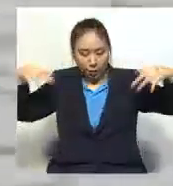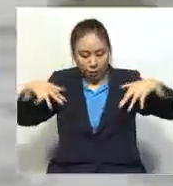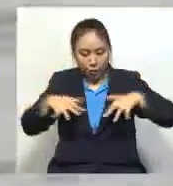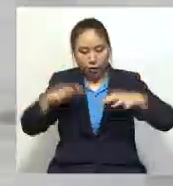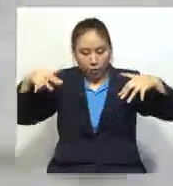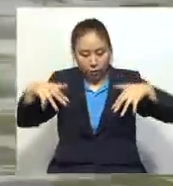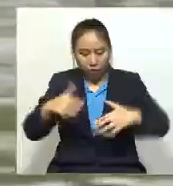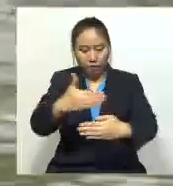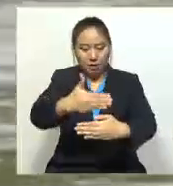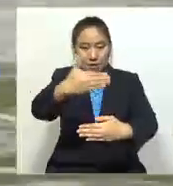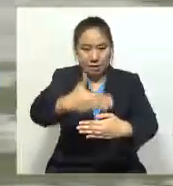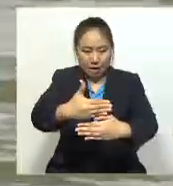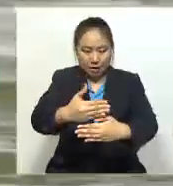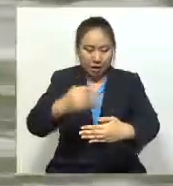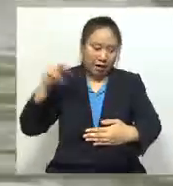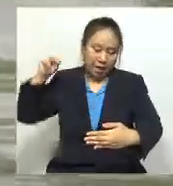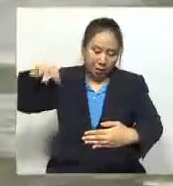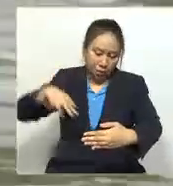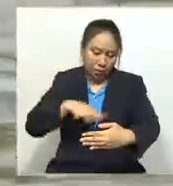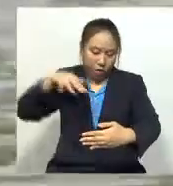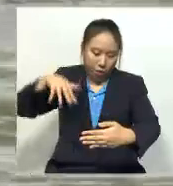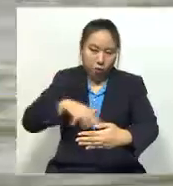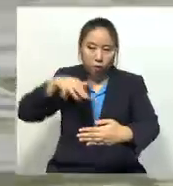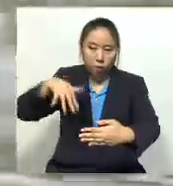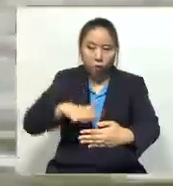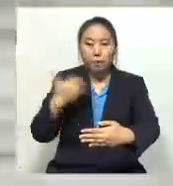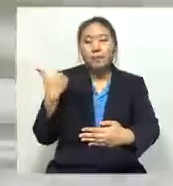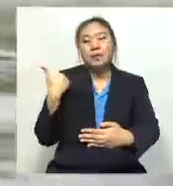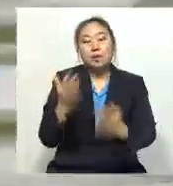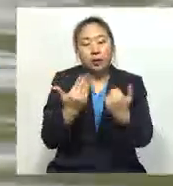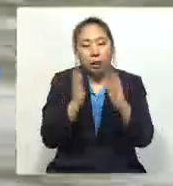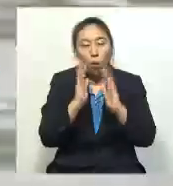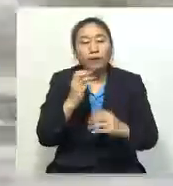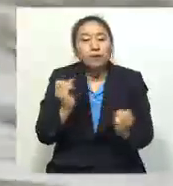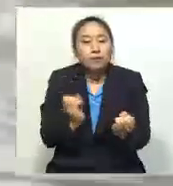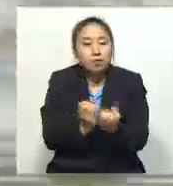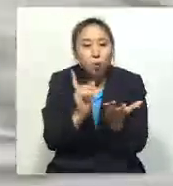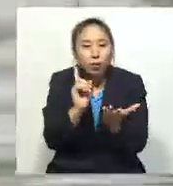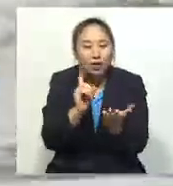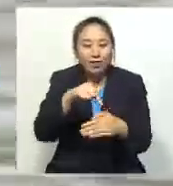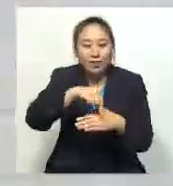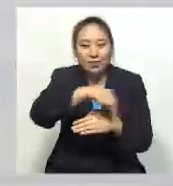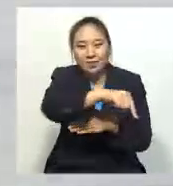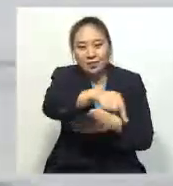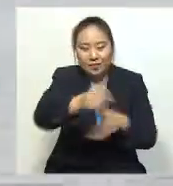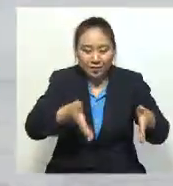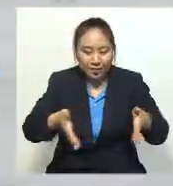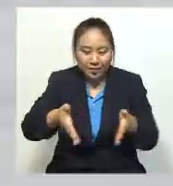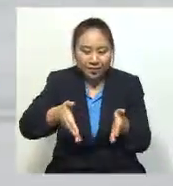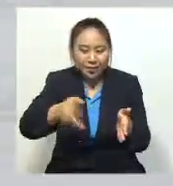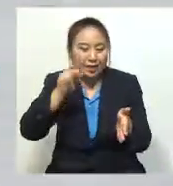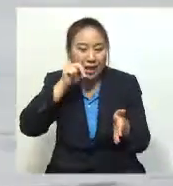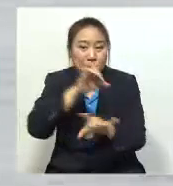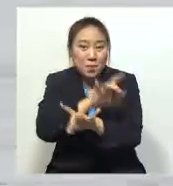พื้นที่เขื่อนแก่งกระจานอยู่เรื่อยๆส่วนผู้ที่ได้รับผลกระทบยังคงอยู่ในส่วนของรีสอร์ทที่ตั้งอยู่ริมแม่น้ำเพชรบุ